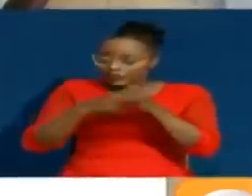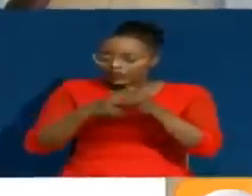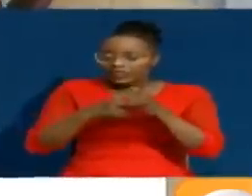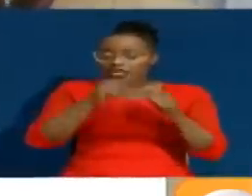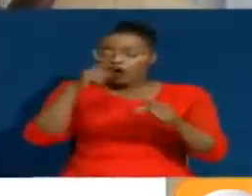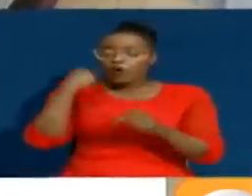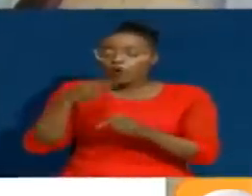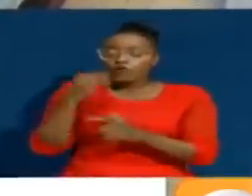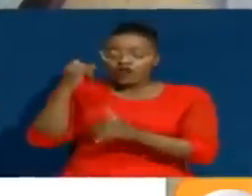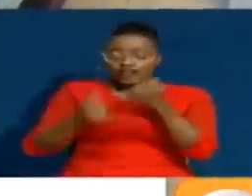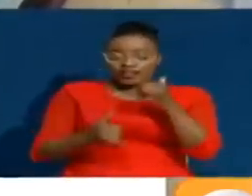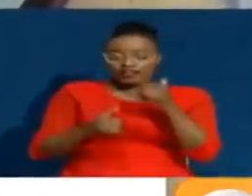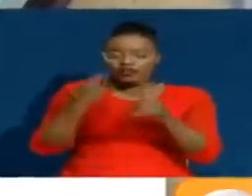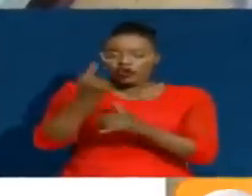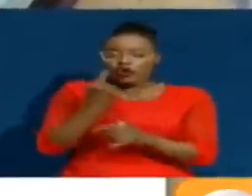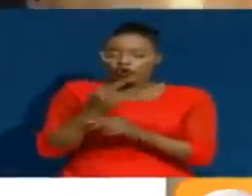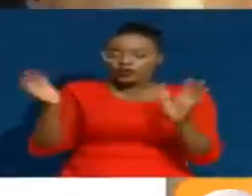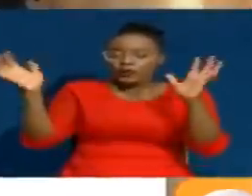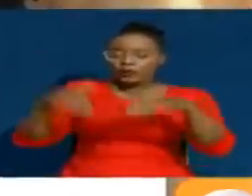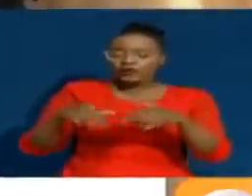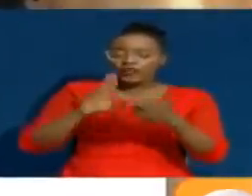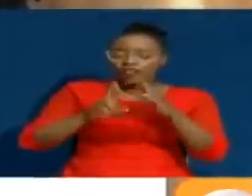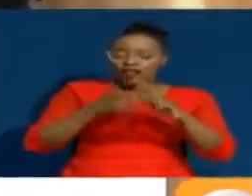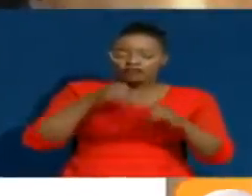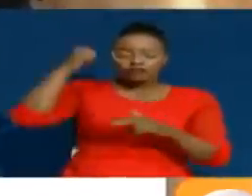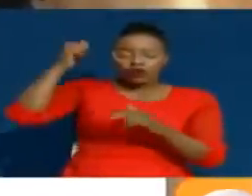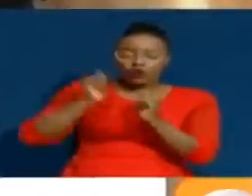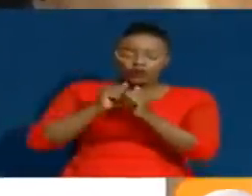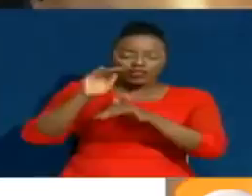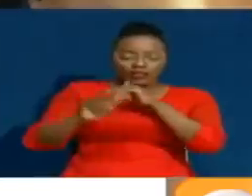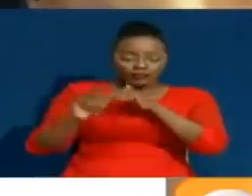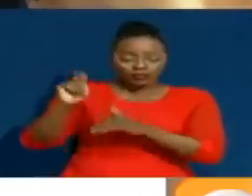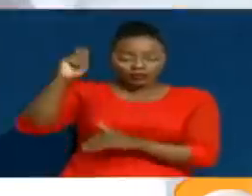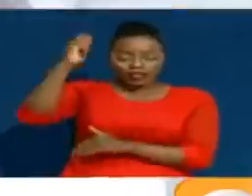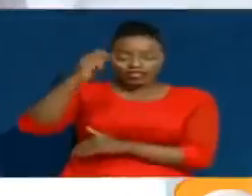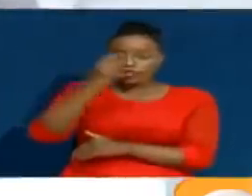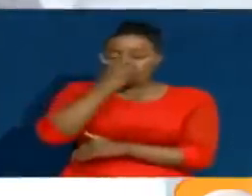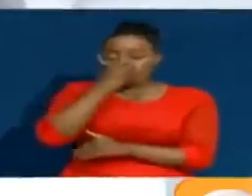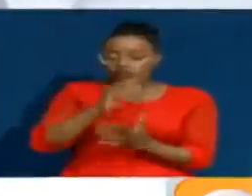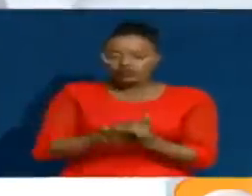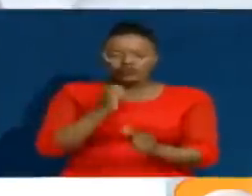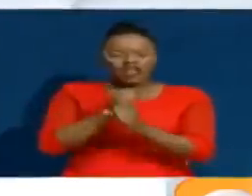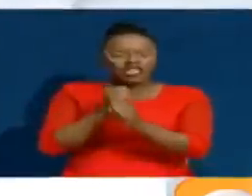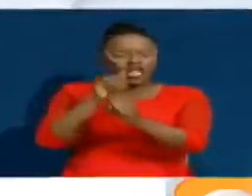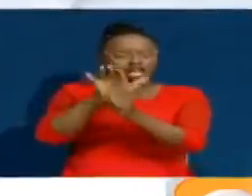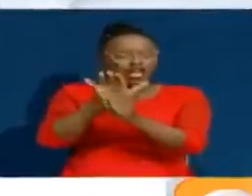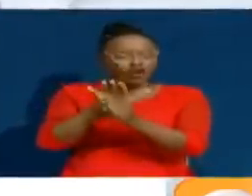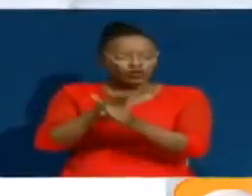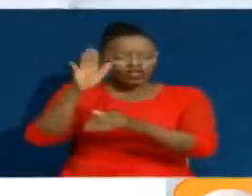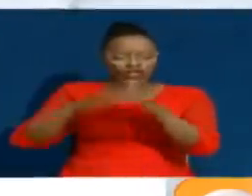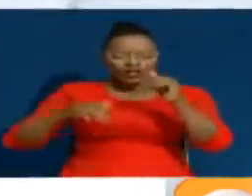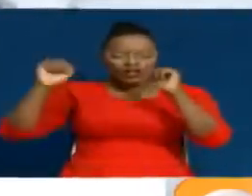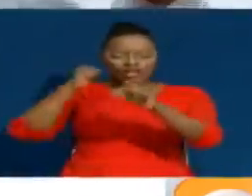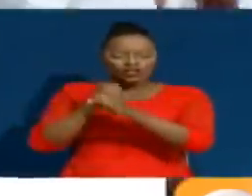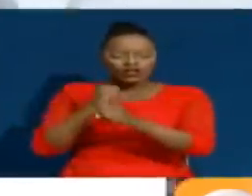2017, ambao hatima yake ni kusambaratika kwa uhusiano wake kisiasa na naibu rais William Ruto. I have done much more than